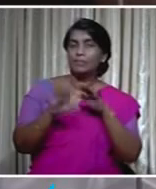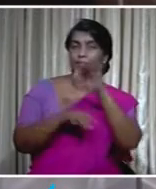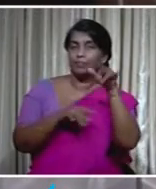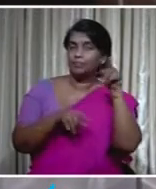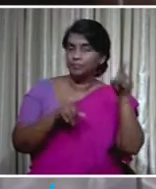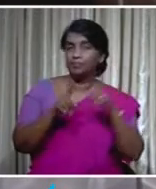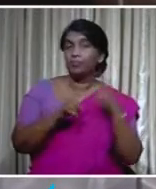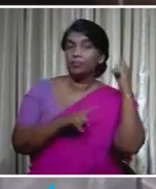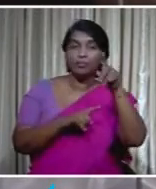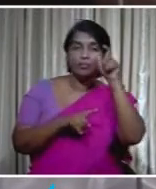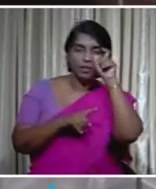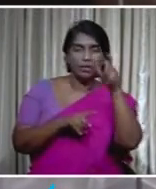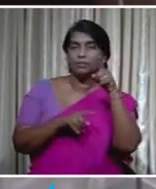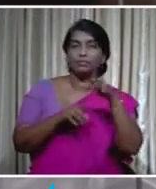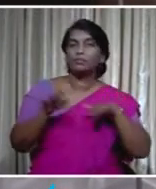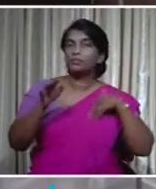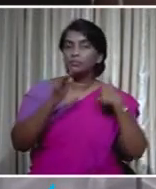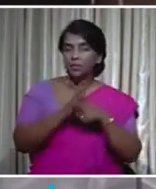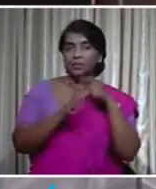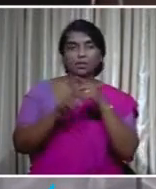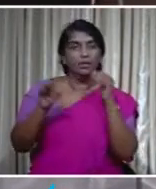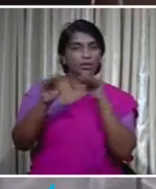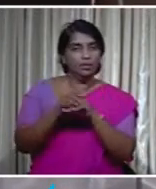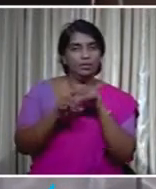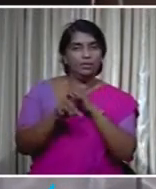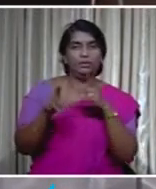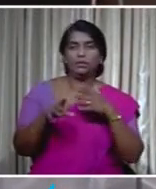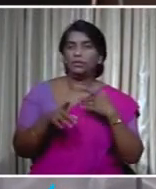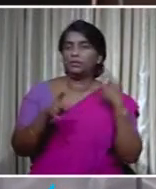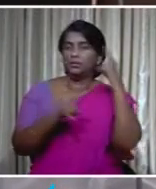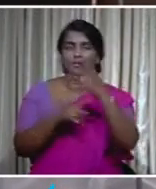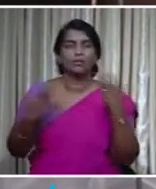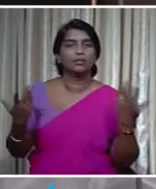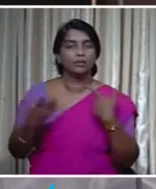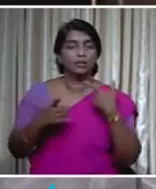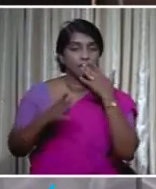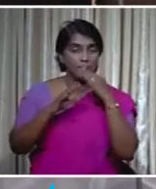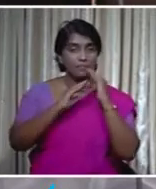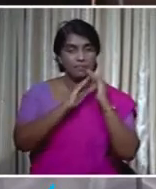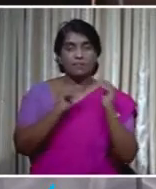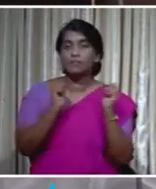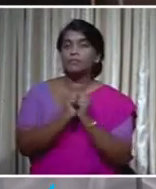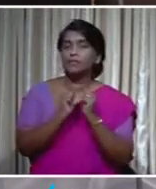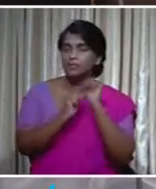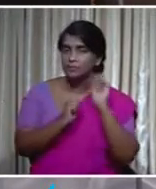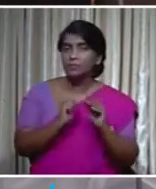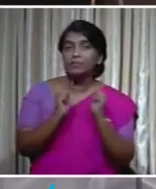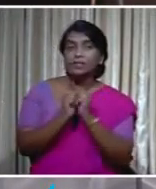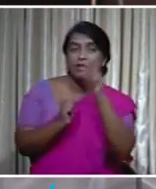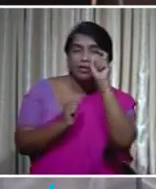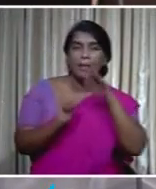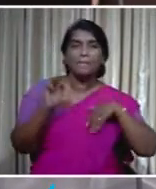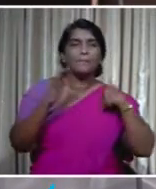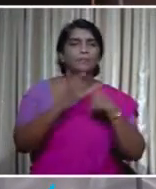அதிபர் தரத்திலே உள்ளவர்கள் அங்கு செல்வதில்லை. அந்த பாடசாலைகளை கட்டி காப்பவர்கள் கடமை நிறைவேற்றும் அதிபர்கள். அவர்கள் ஆசிரியராக இருந்து